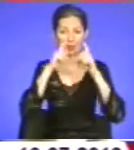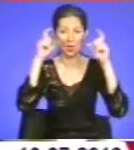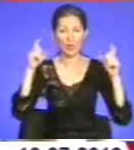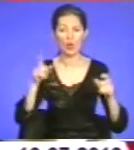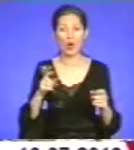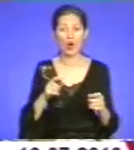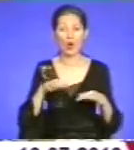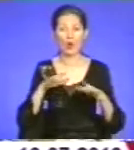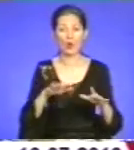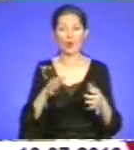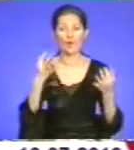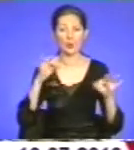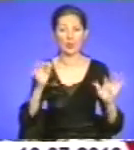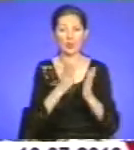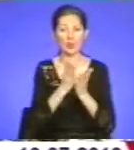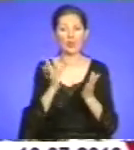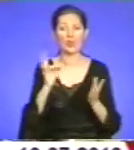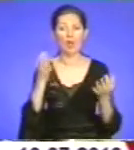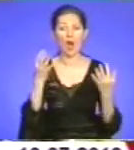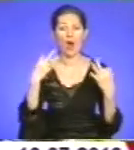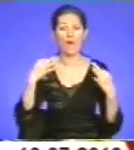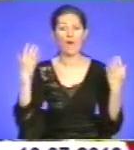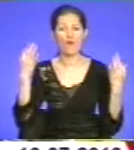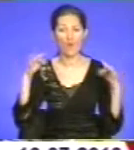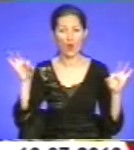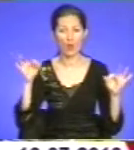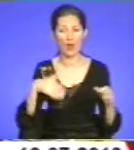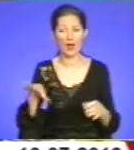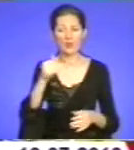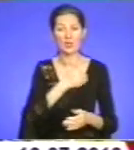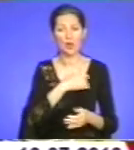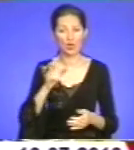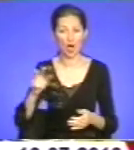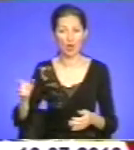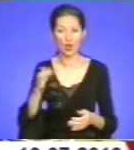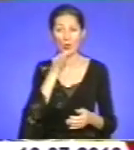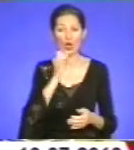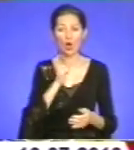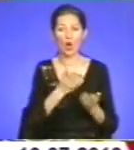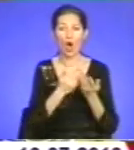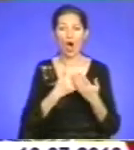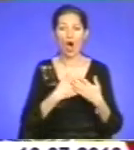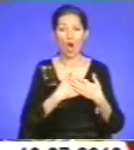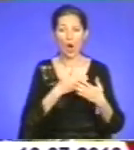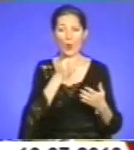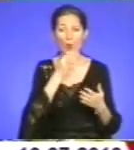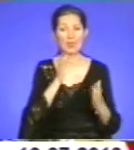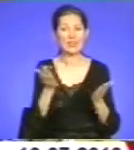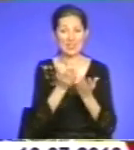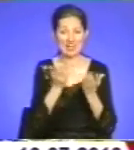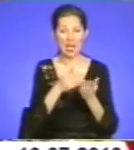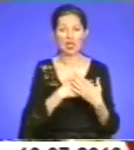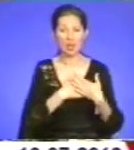волю. Всі бажаючі, любителі, читачі, які люблять книгу, люблять читати, мають хорошу